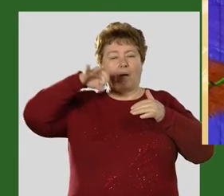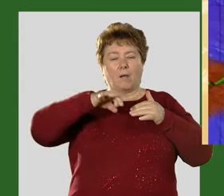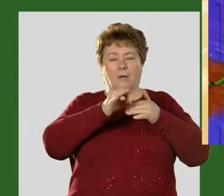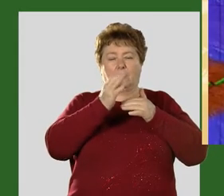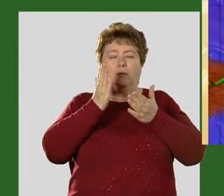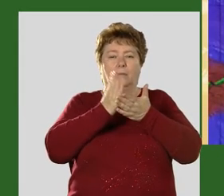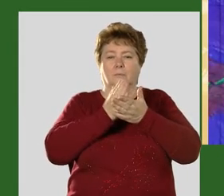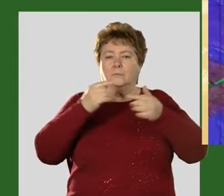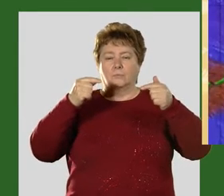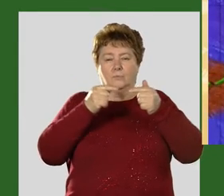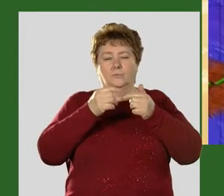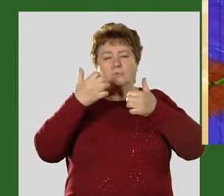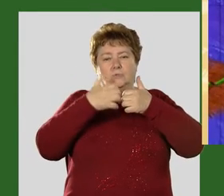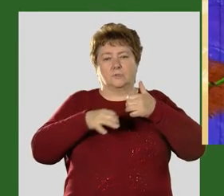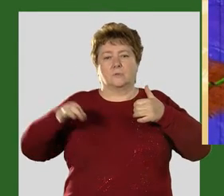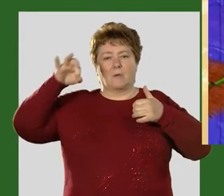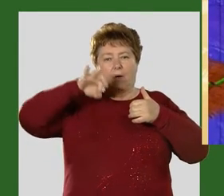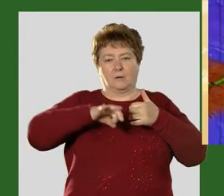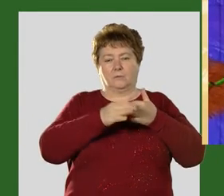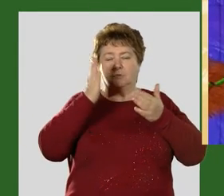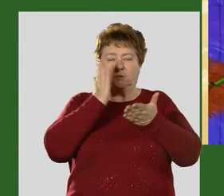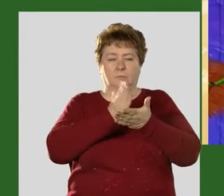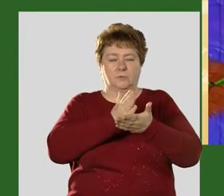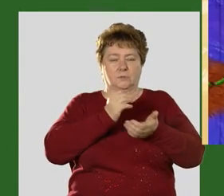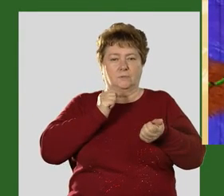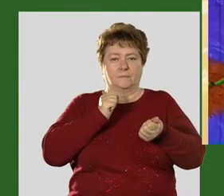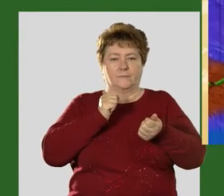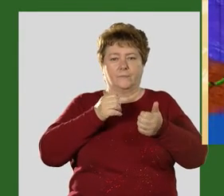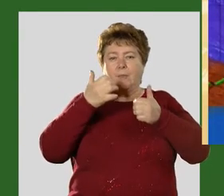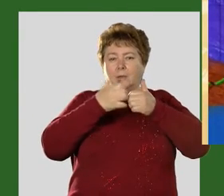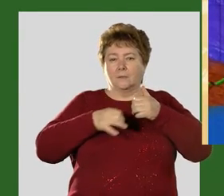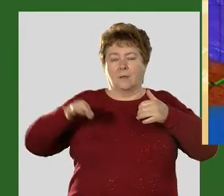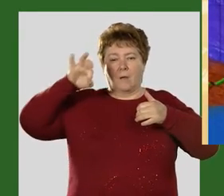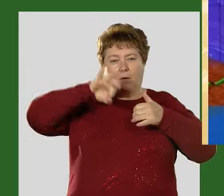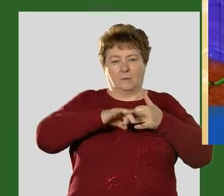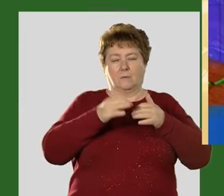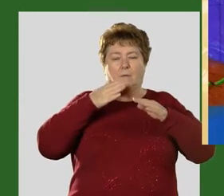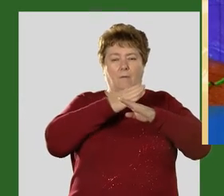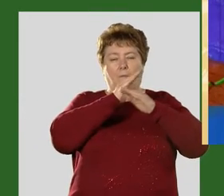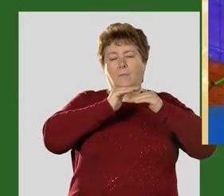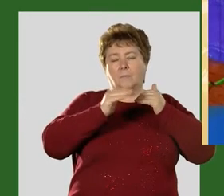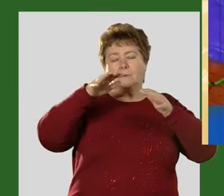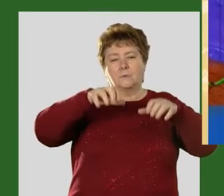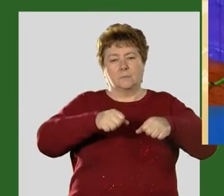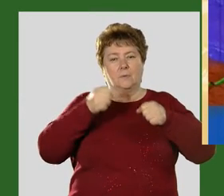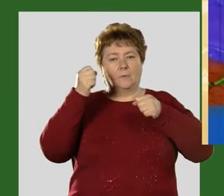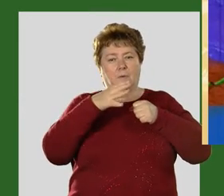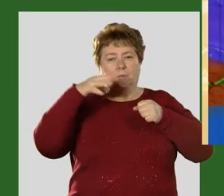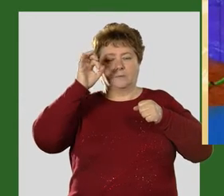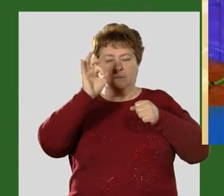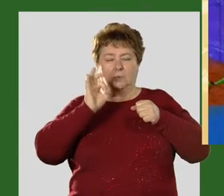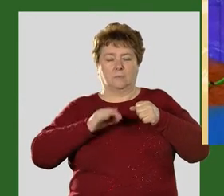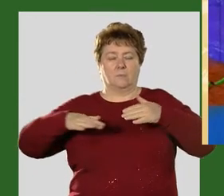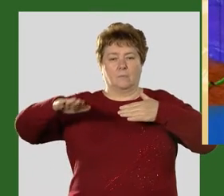имеют действительно срединоокеаническое расположение. Срединоокеанические хребты занимают